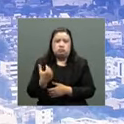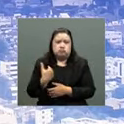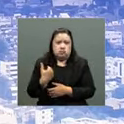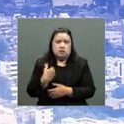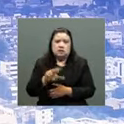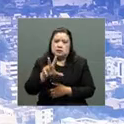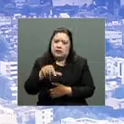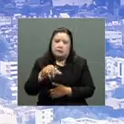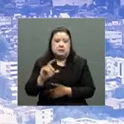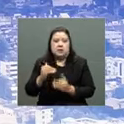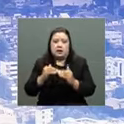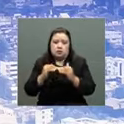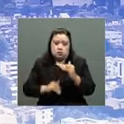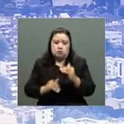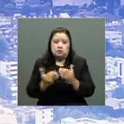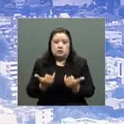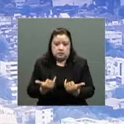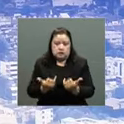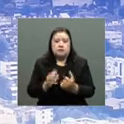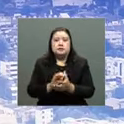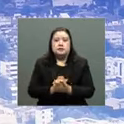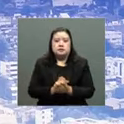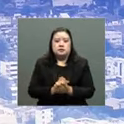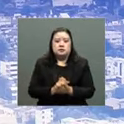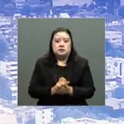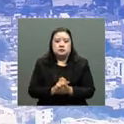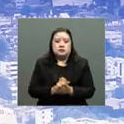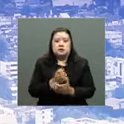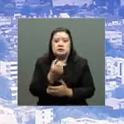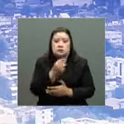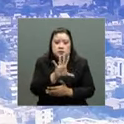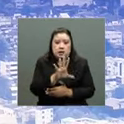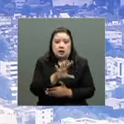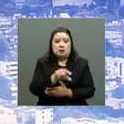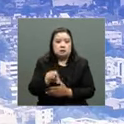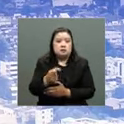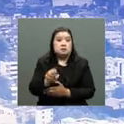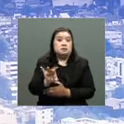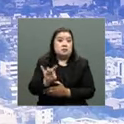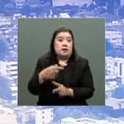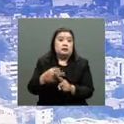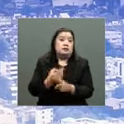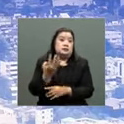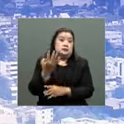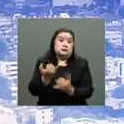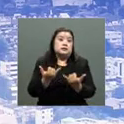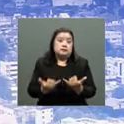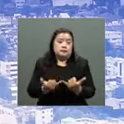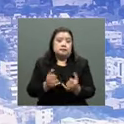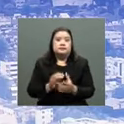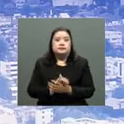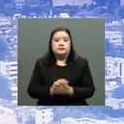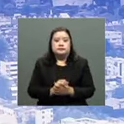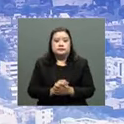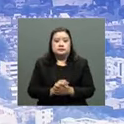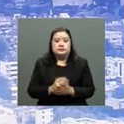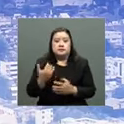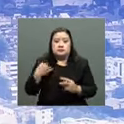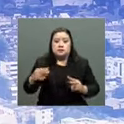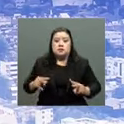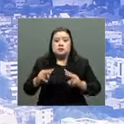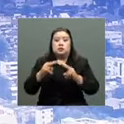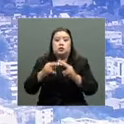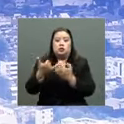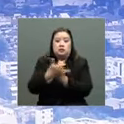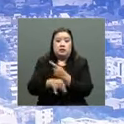แต่ตอนนี้15ถึง18ถ้าจำไม่ผิด15ถึง18 เมษานี้ทางกระทรวงการต่างประเท